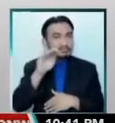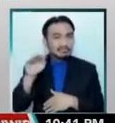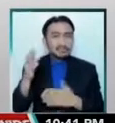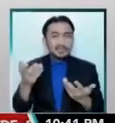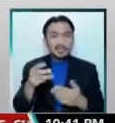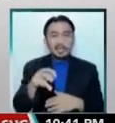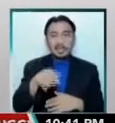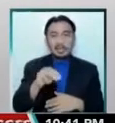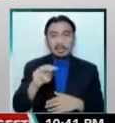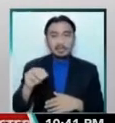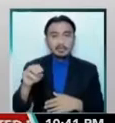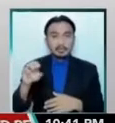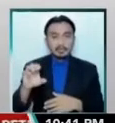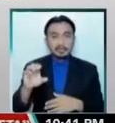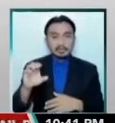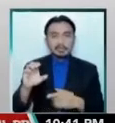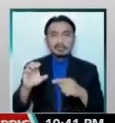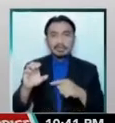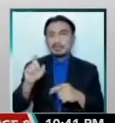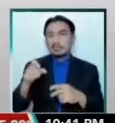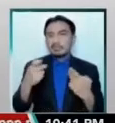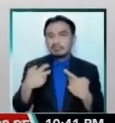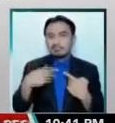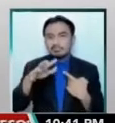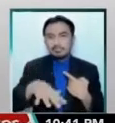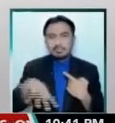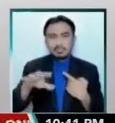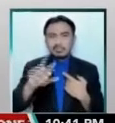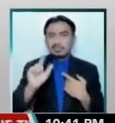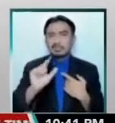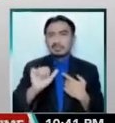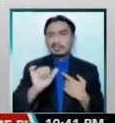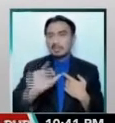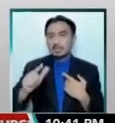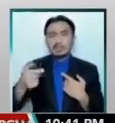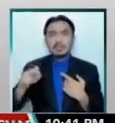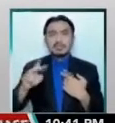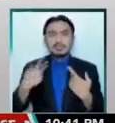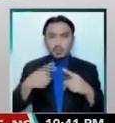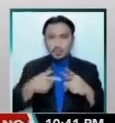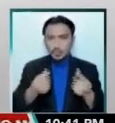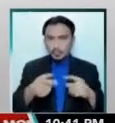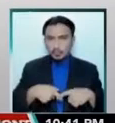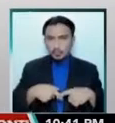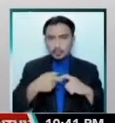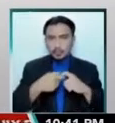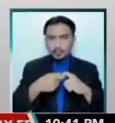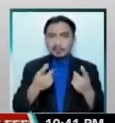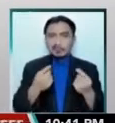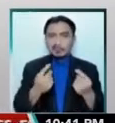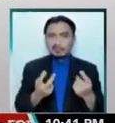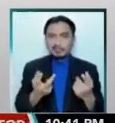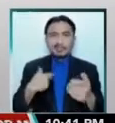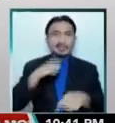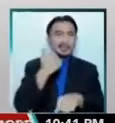dun sa Metro Manila Council na yung lahat ng LGU mag-suspend muna ng implementation ng truck ban